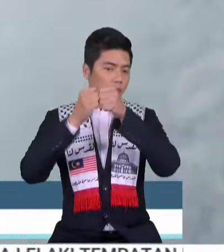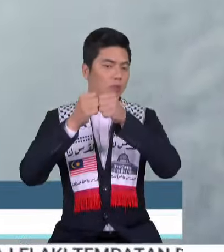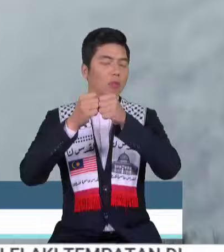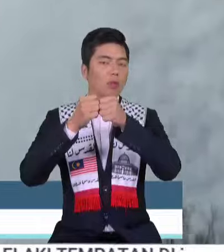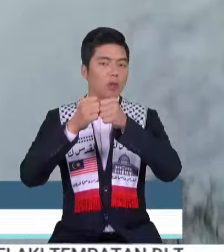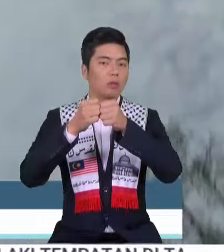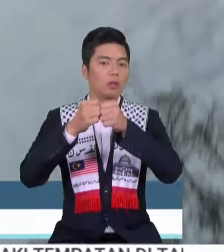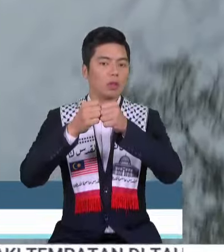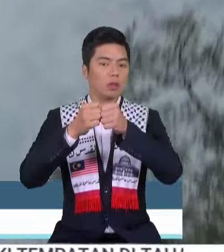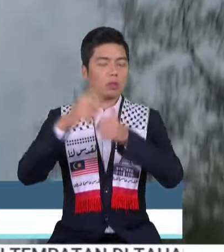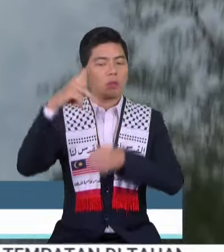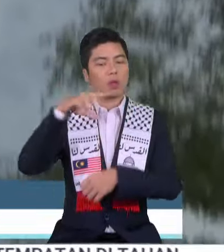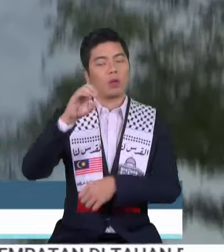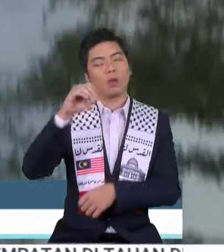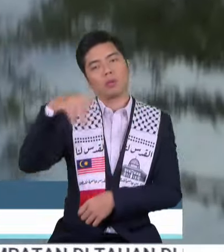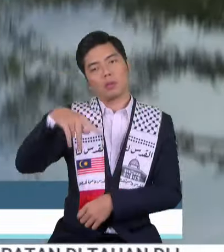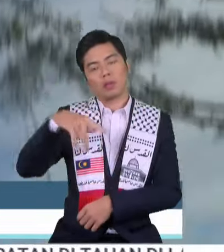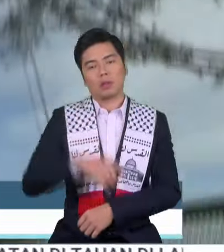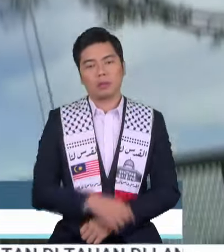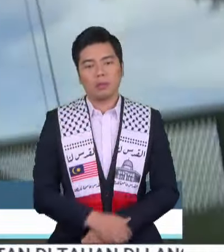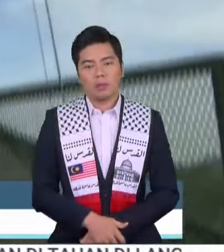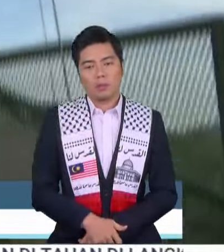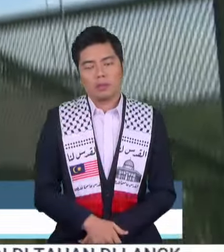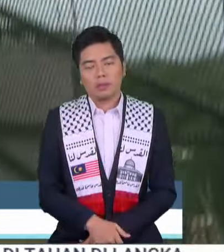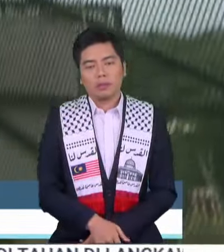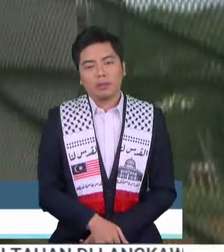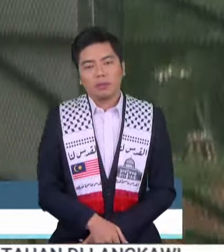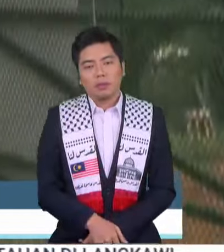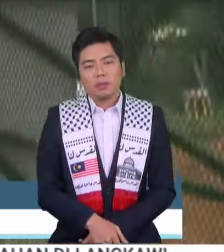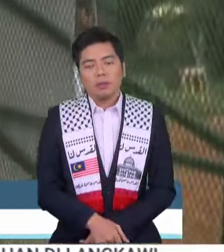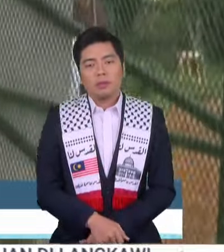of Presence POP.